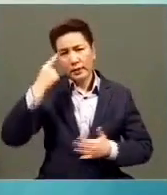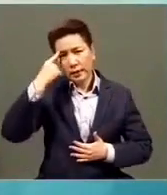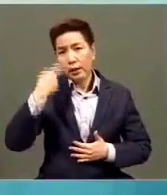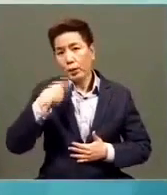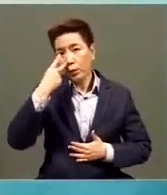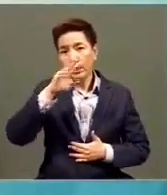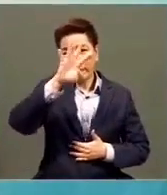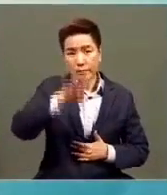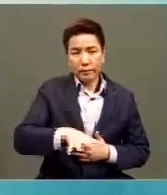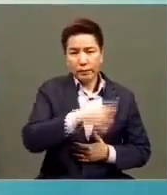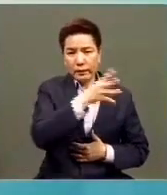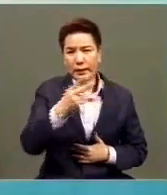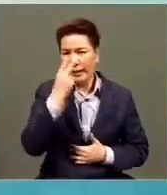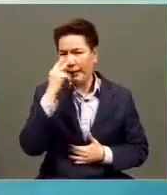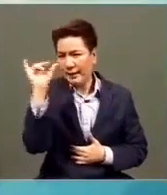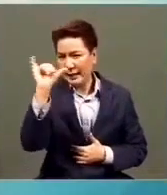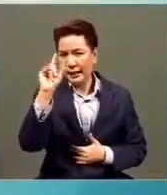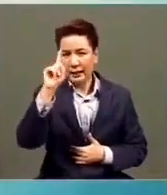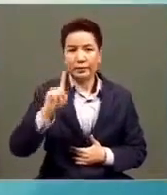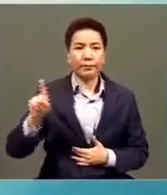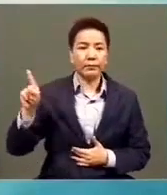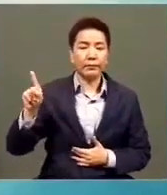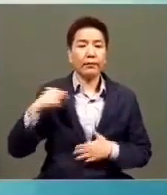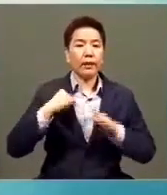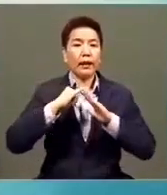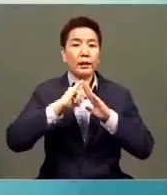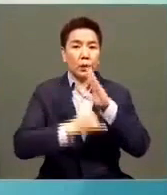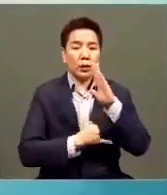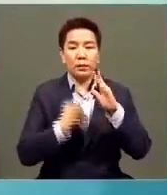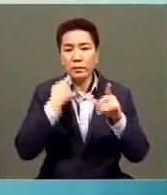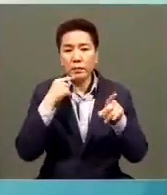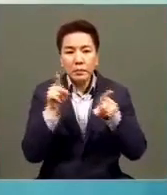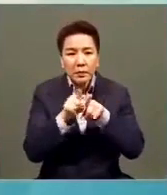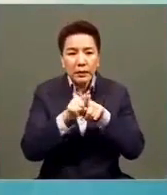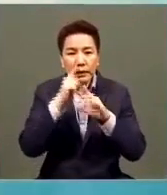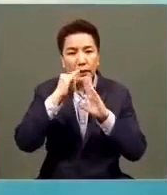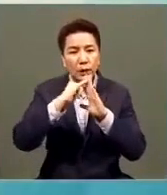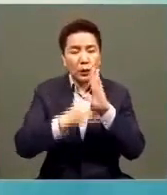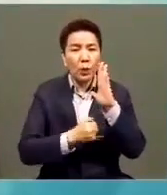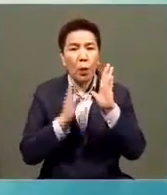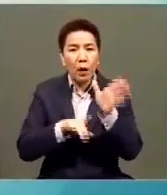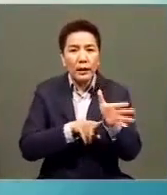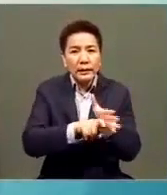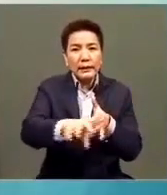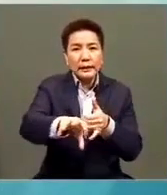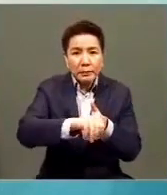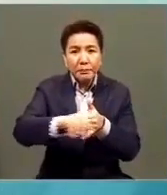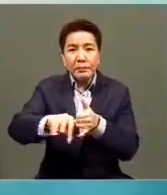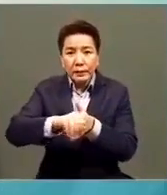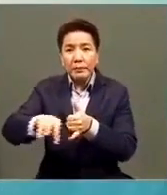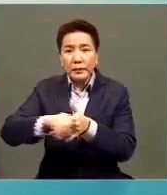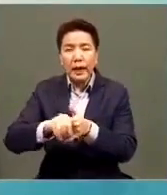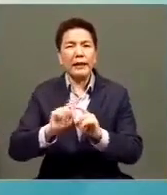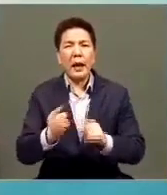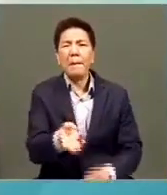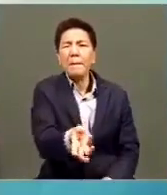ดๆไปนิดนึงที่พวกเราไม่ค่อยได้เห็นนะคะก็คือในแต่ละจังหวัดที่ถือได้ว่าเป็นจังหวัดที่มีผู้ติดเชื้อนะคะแต่ว่าเป็นปริม